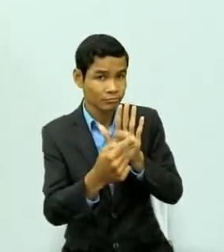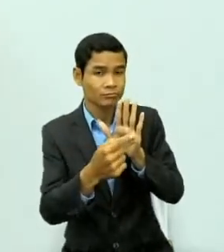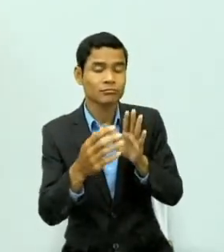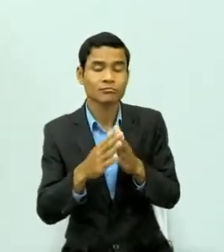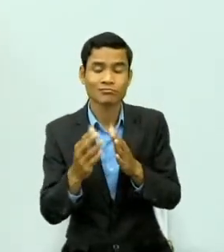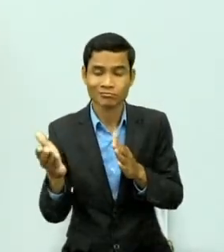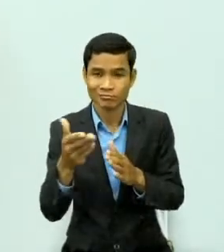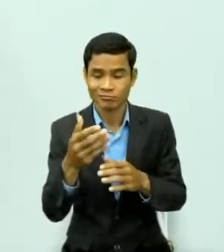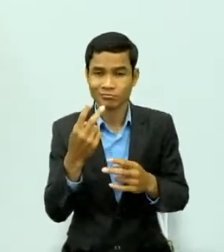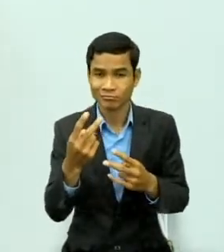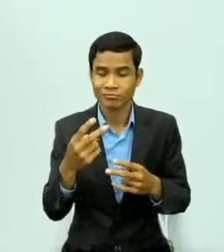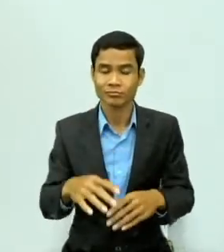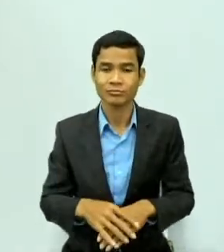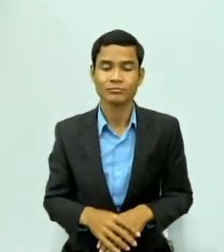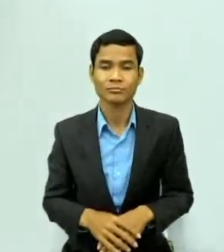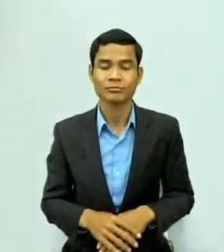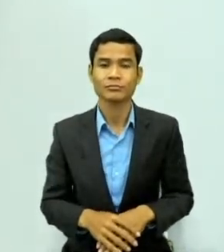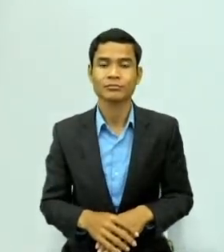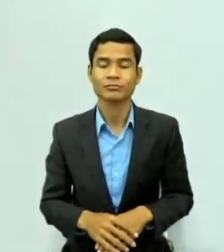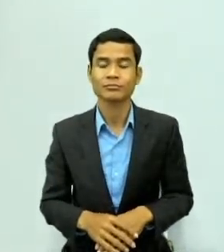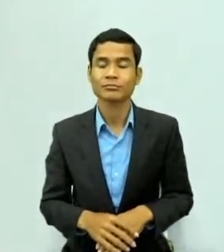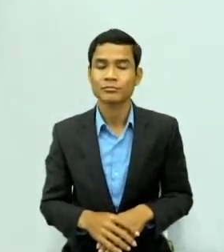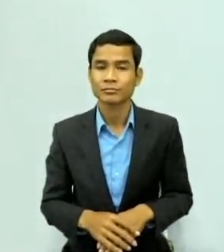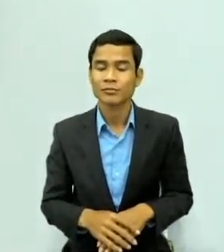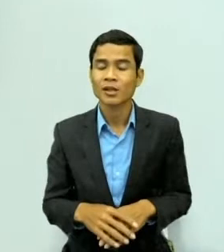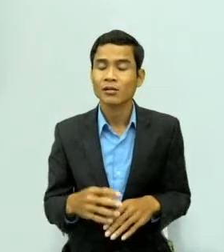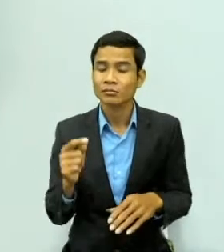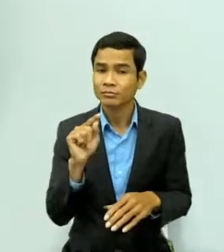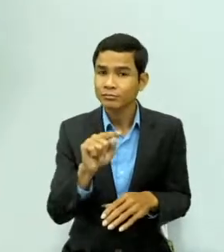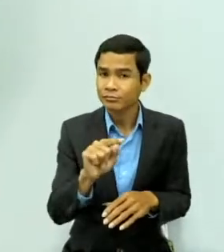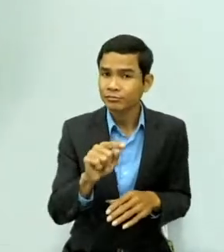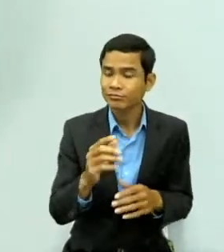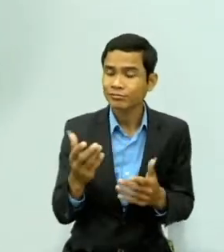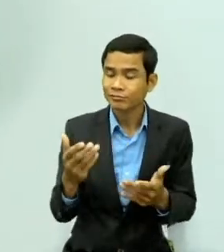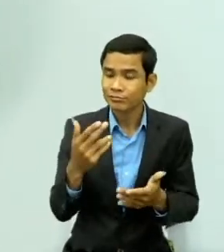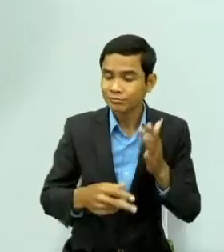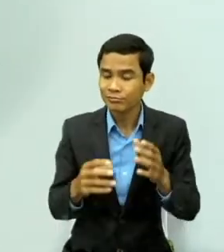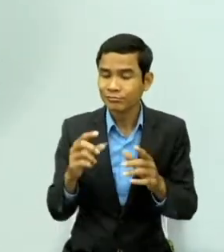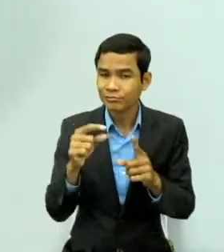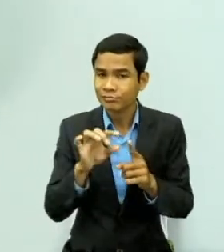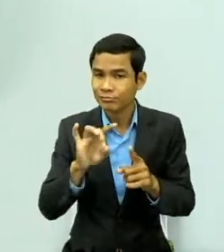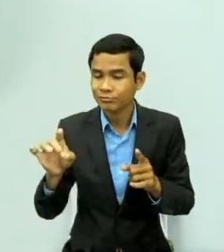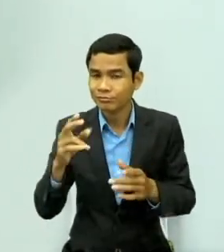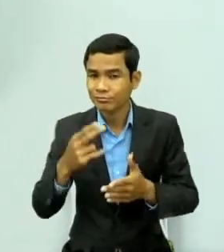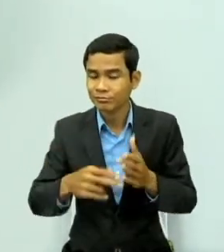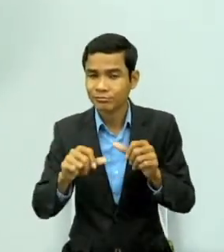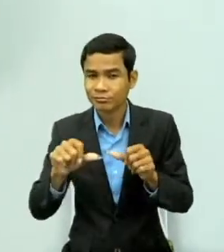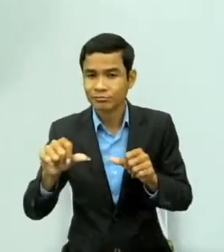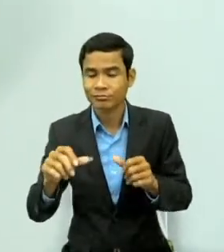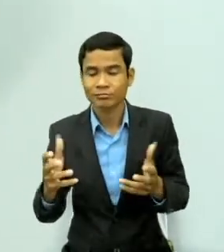នចាតើអ្នកគ្រូមានព្យាងអ្វីបន្ត